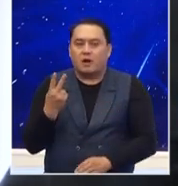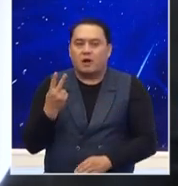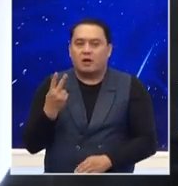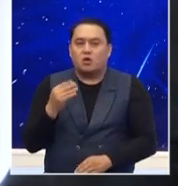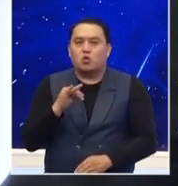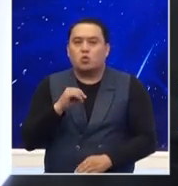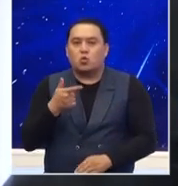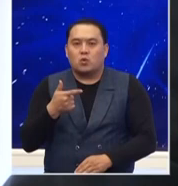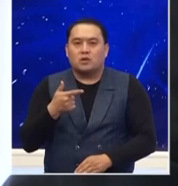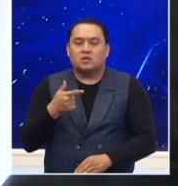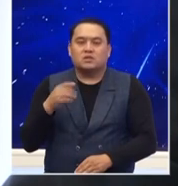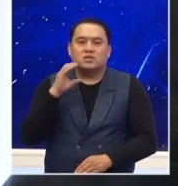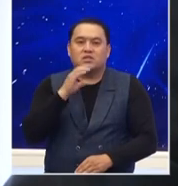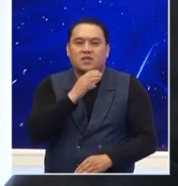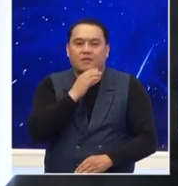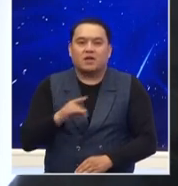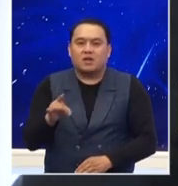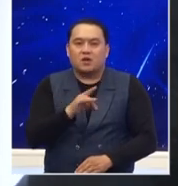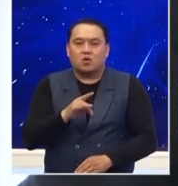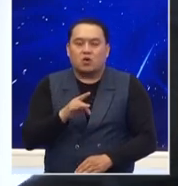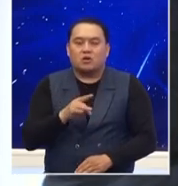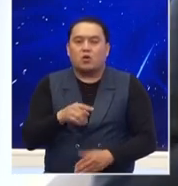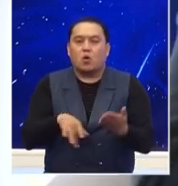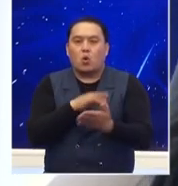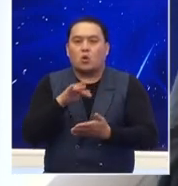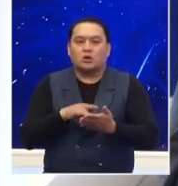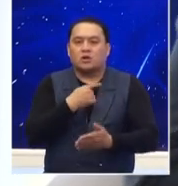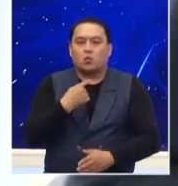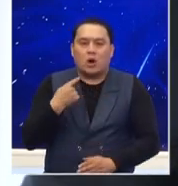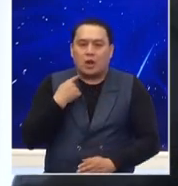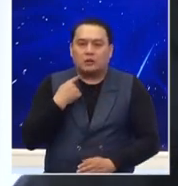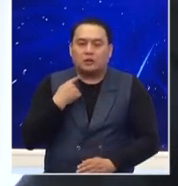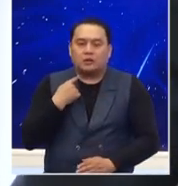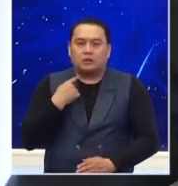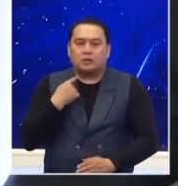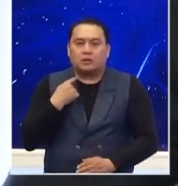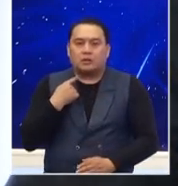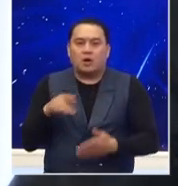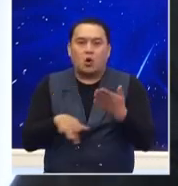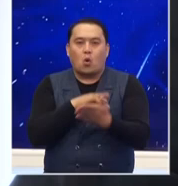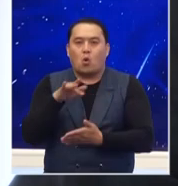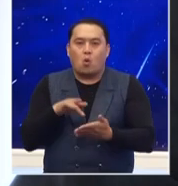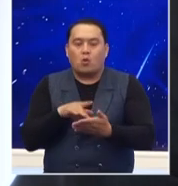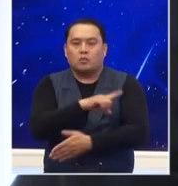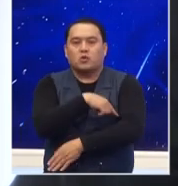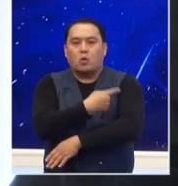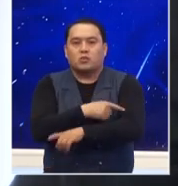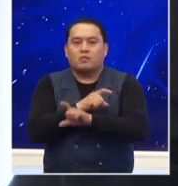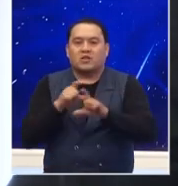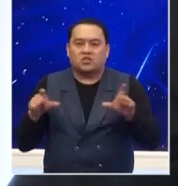южном регионе и 2 в северном регионе. В частности, в городе Талдыкурган, это где мы и оказывали, городская многопрофильная